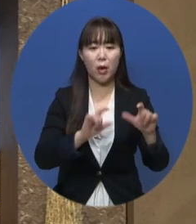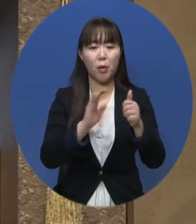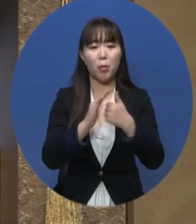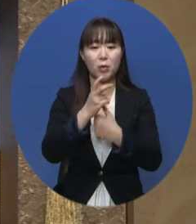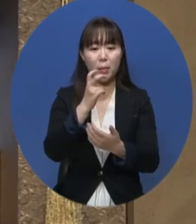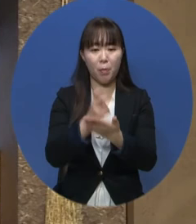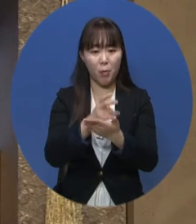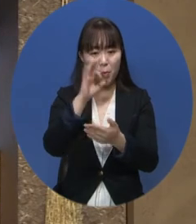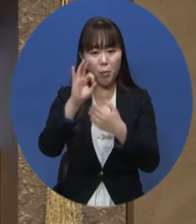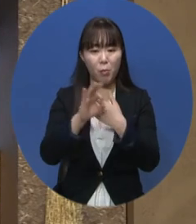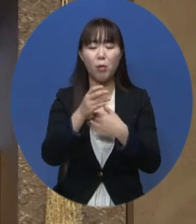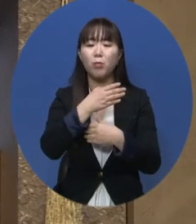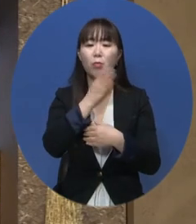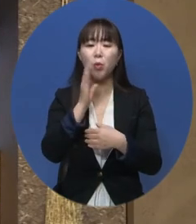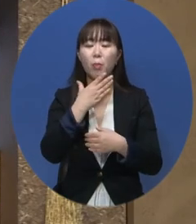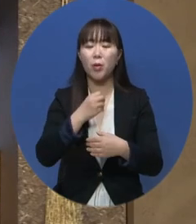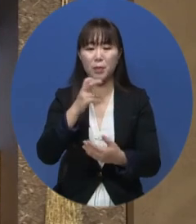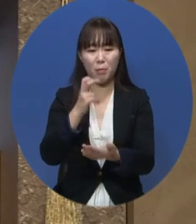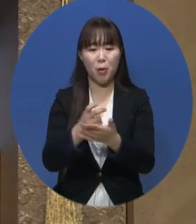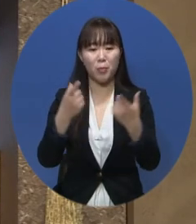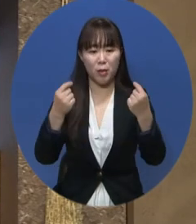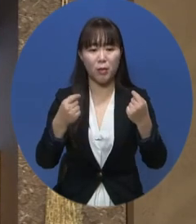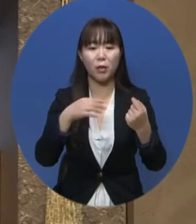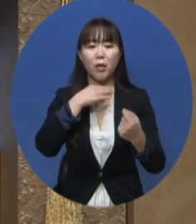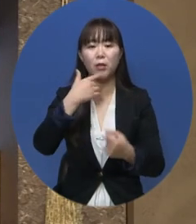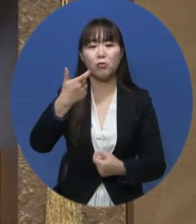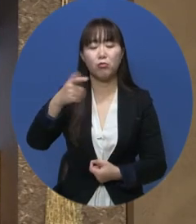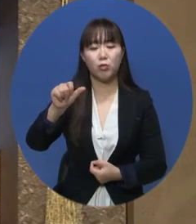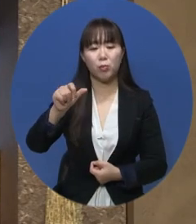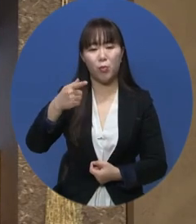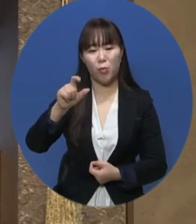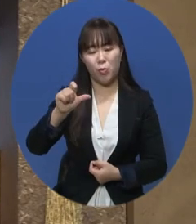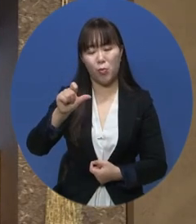국민기초생활보장법에서는 물론 똑같이 노인복지법과 같이